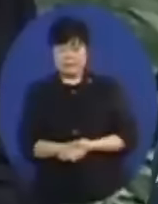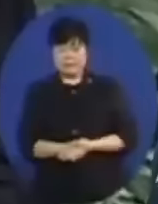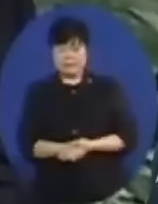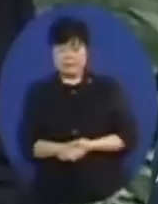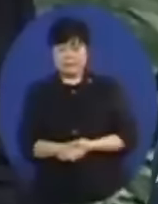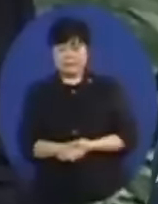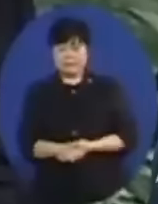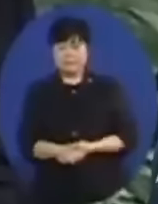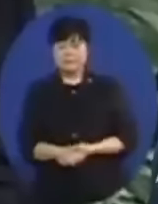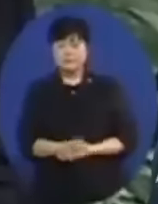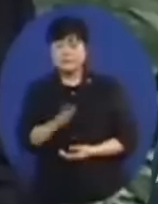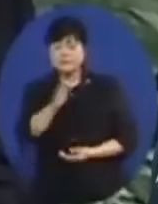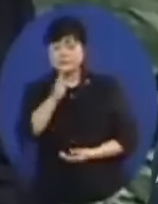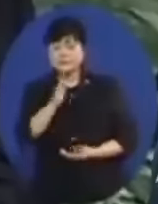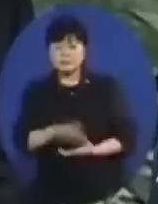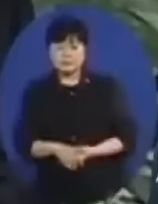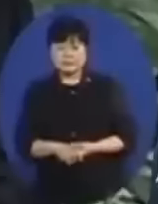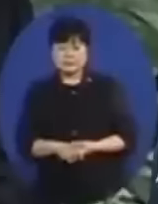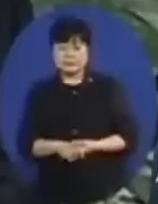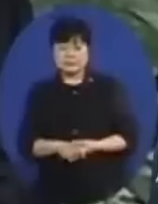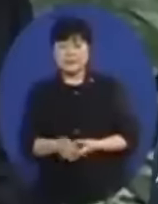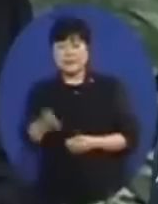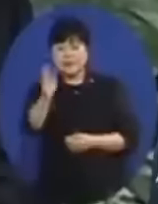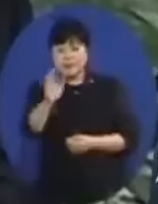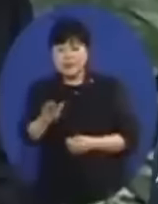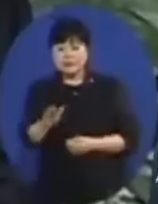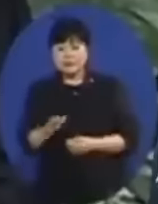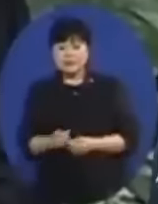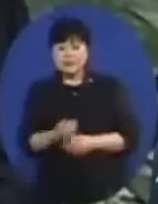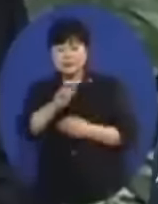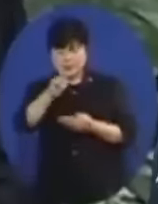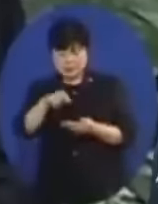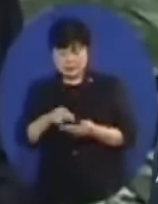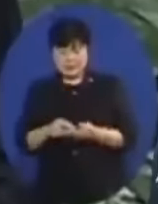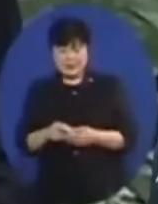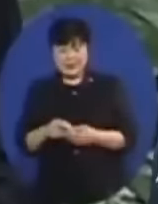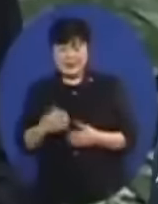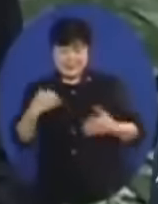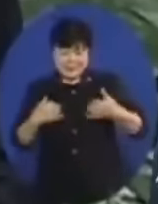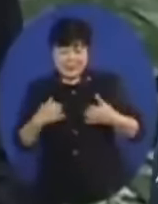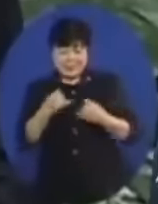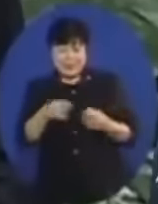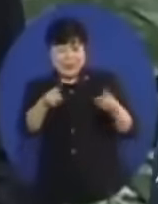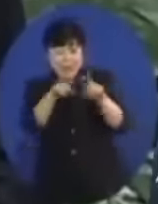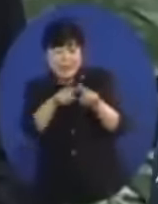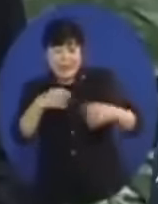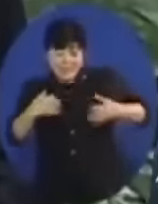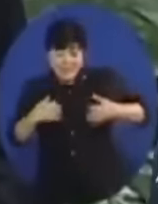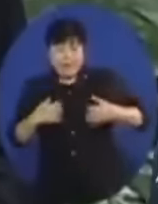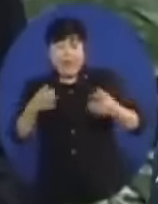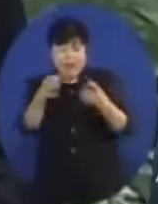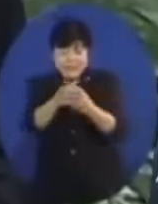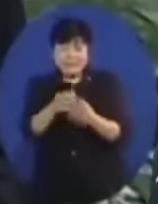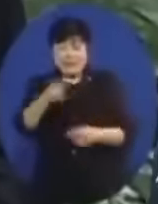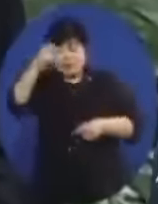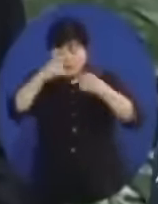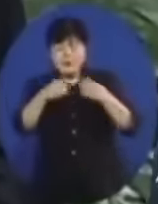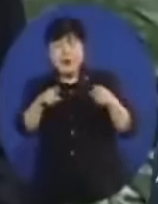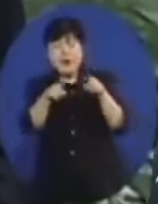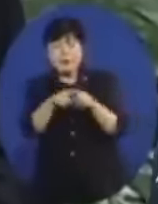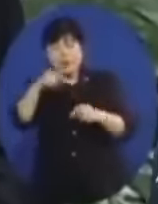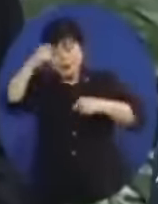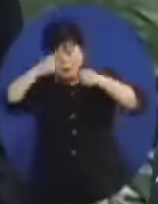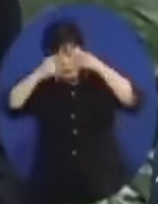함께 즐거워하지 못할 때가 많습니다. 그런데 성경은 즐거워하는 자에 가서 같이 즐거워하고 우는 자와